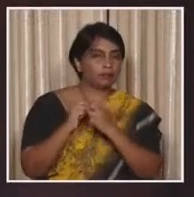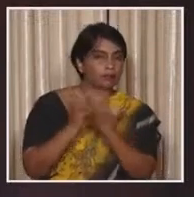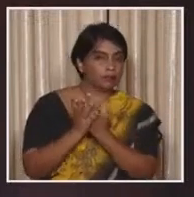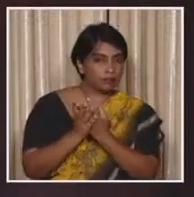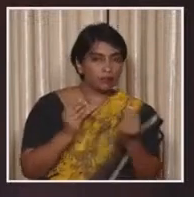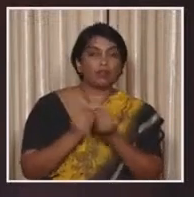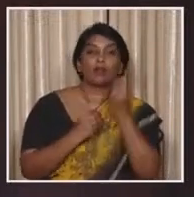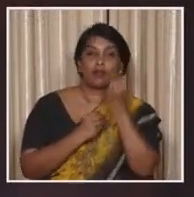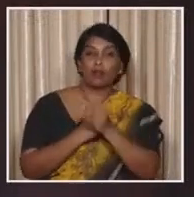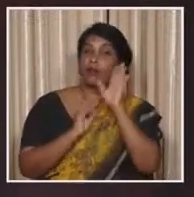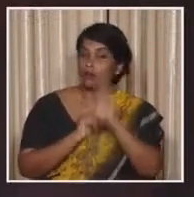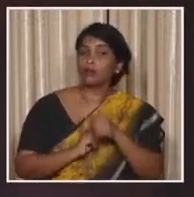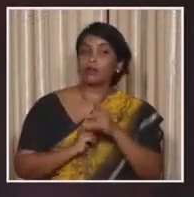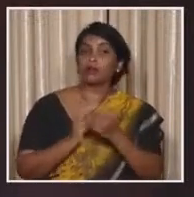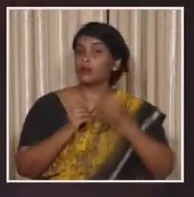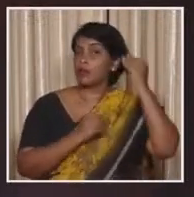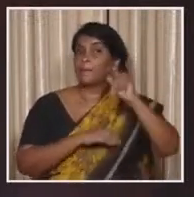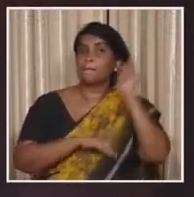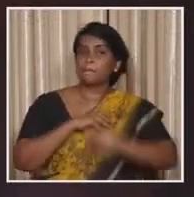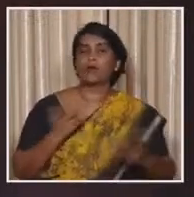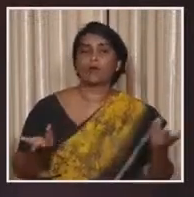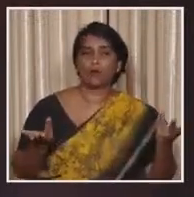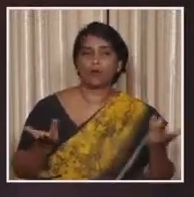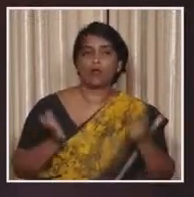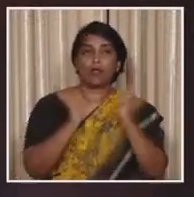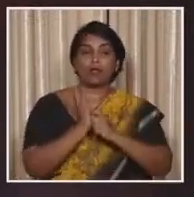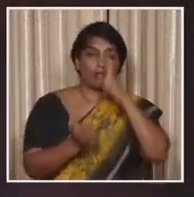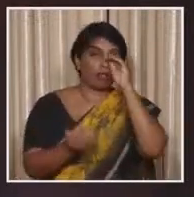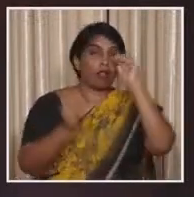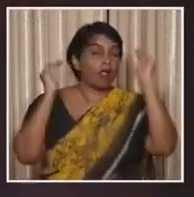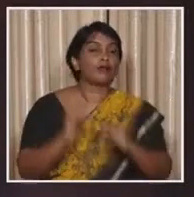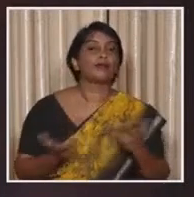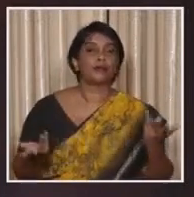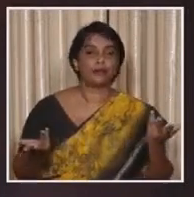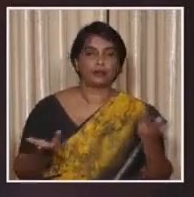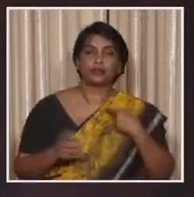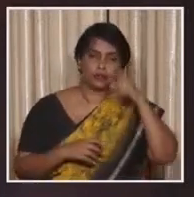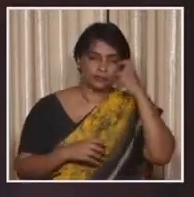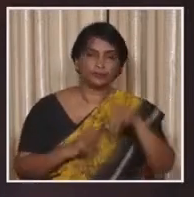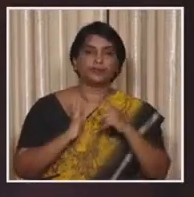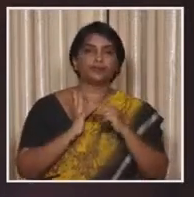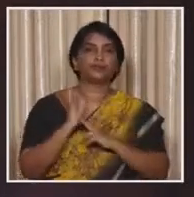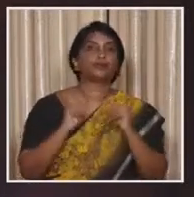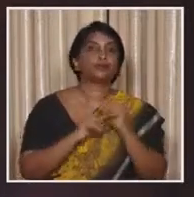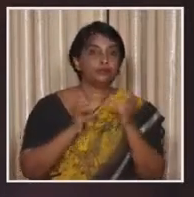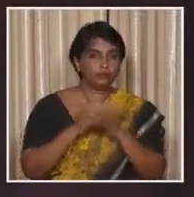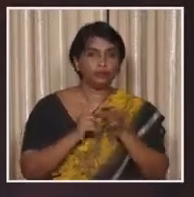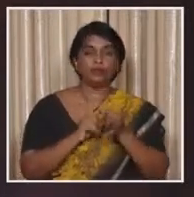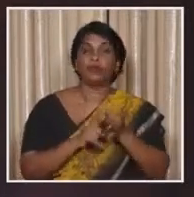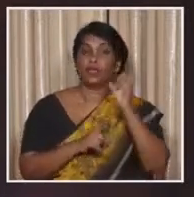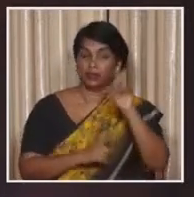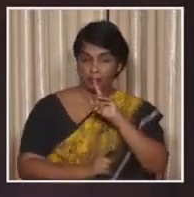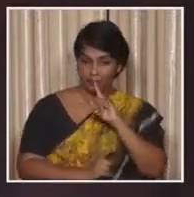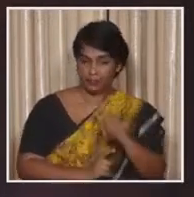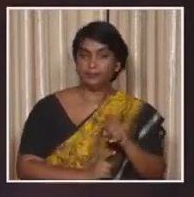දෙන එක ඕන. හැබැයි කොහොම දීර්ඝ කාලීන විසඳුම කොහොම ණය ගැනීම අඩු කරන එක? දැන් මම දැක්කා එක්සත් ජාතික පක්ෂයේ සභාපතිතුමා